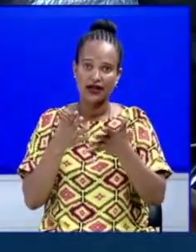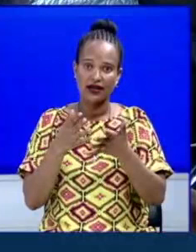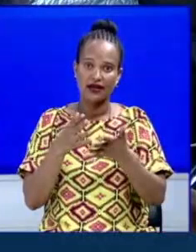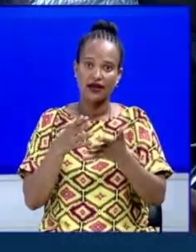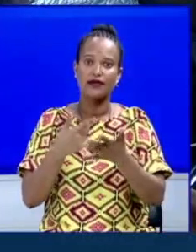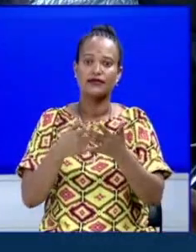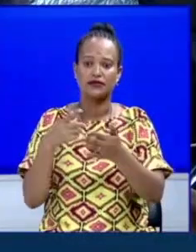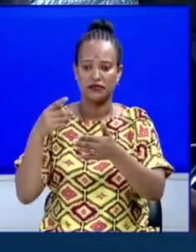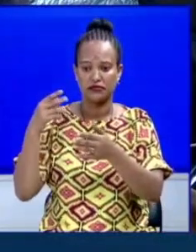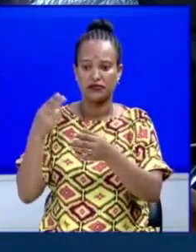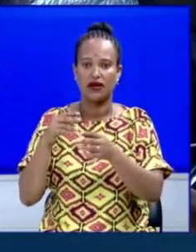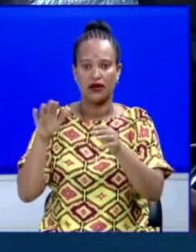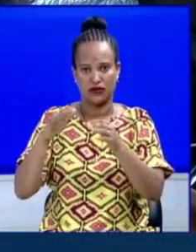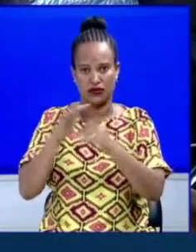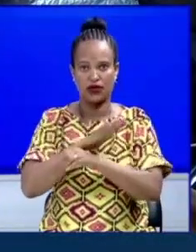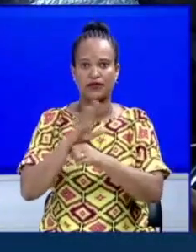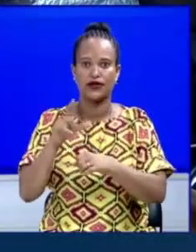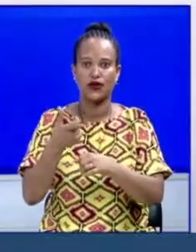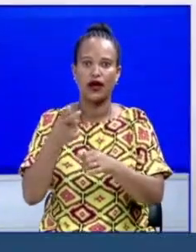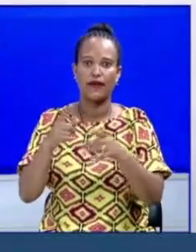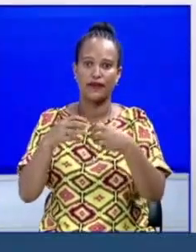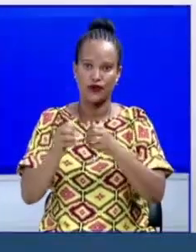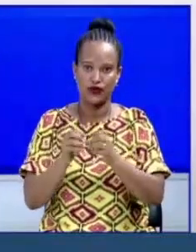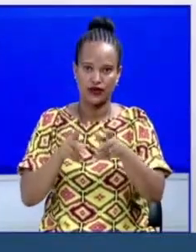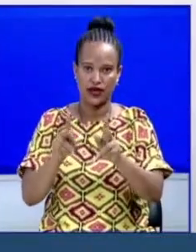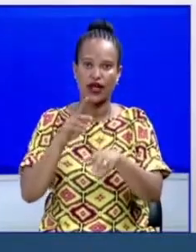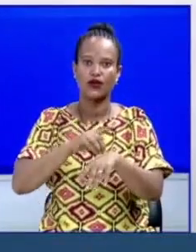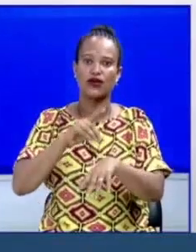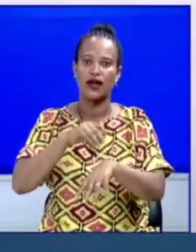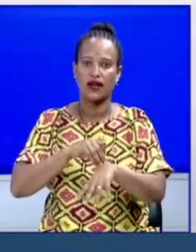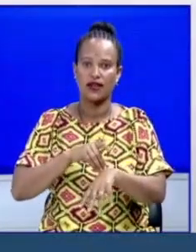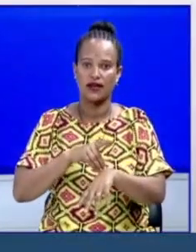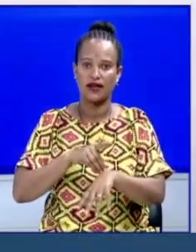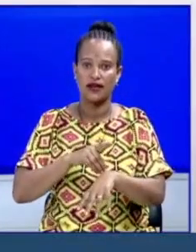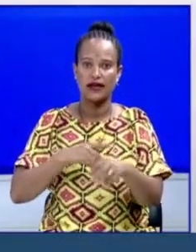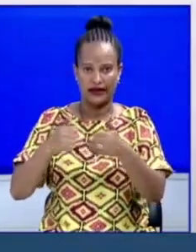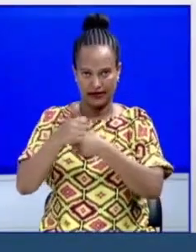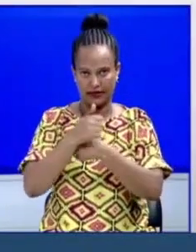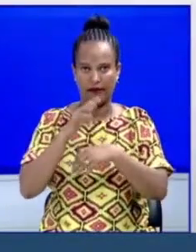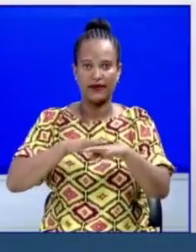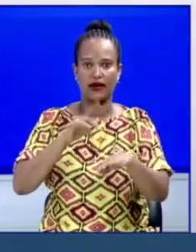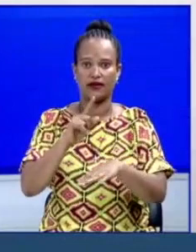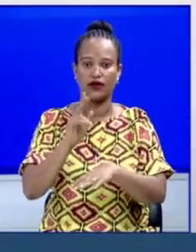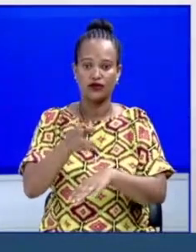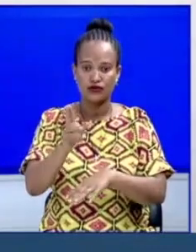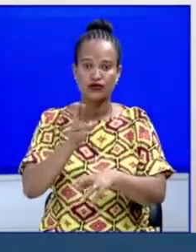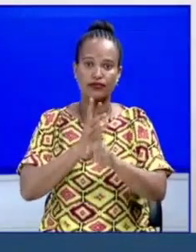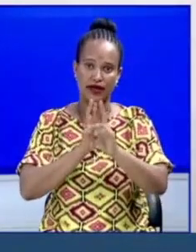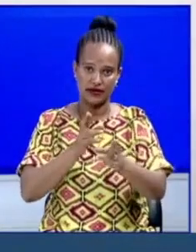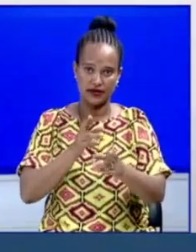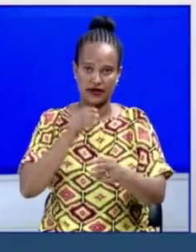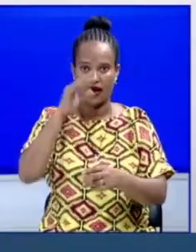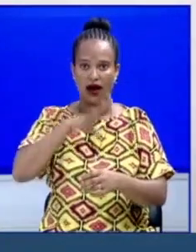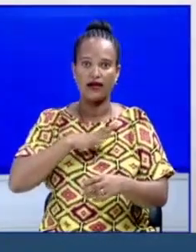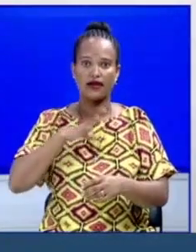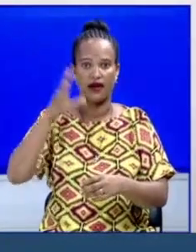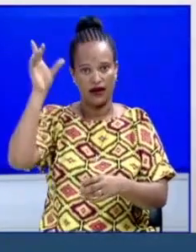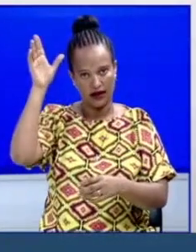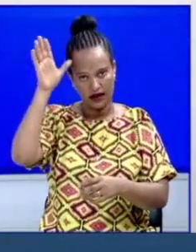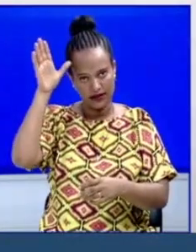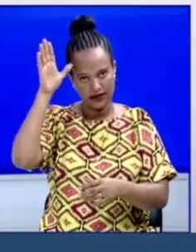ዝእቶ ዝበሃል ከምዘይኮነ ኣብ ቢሮ ሕርሻ ዳይረክቶሬት ቅድመ መጠንቀቕታን ህፁፅ ግብረ መልስን ኣይተ ገብረ